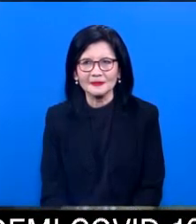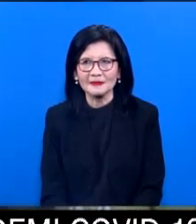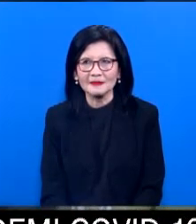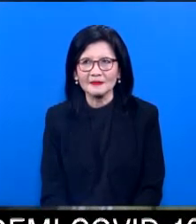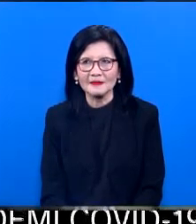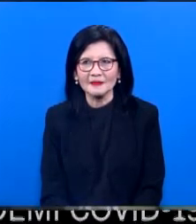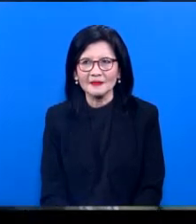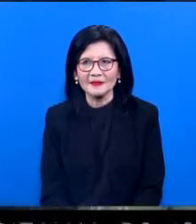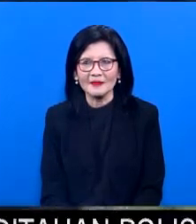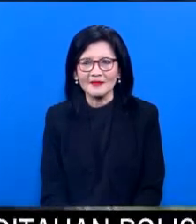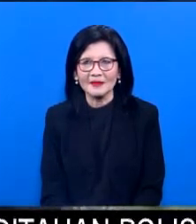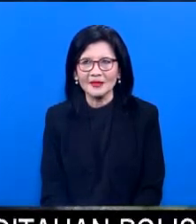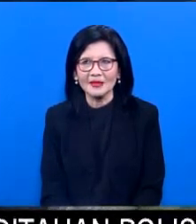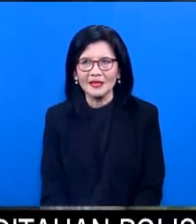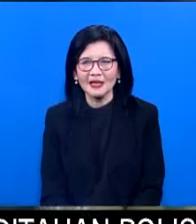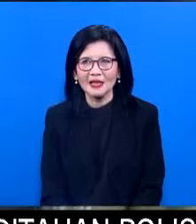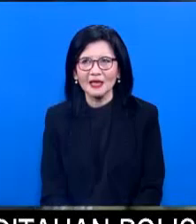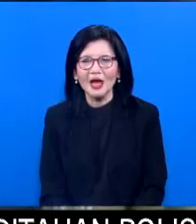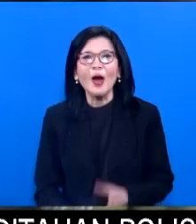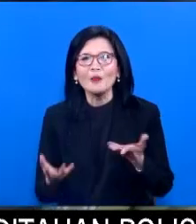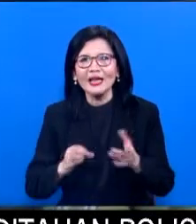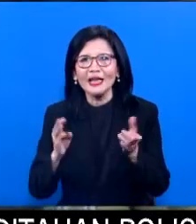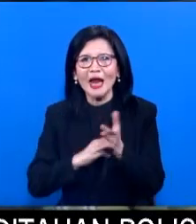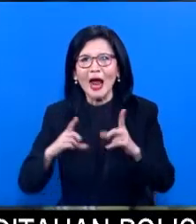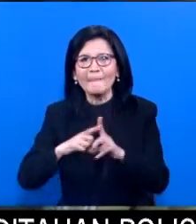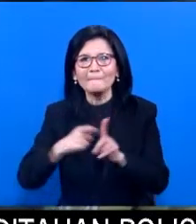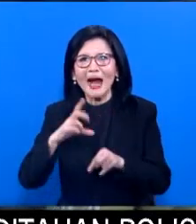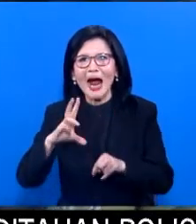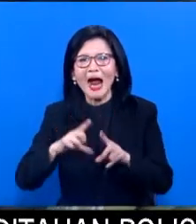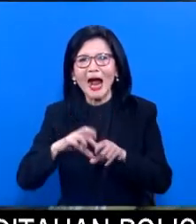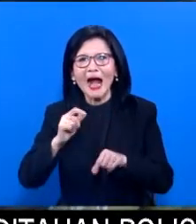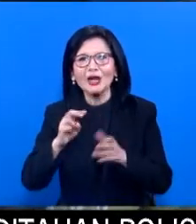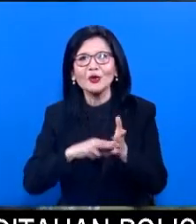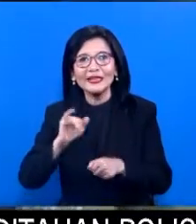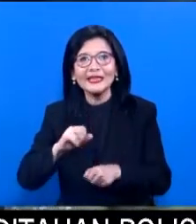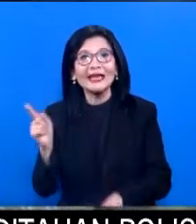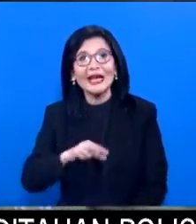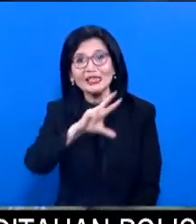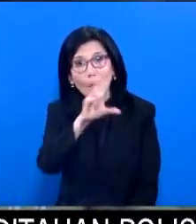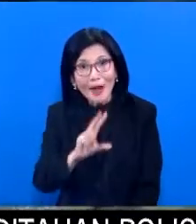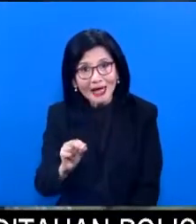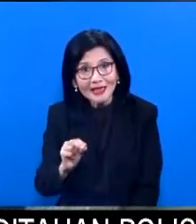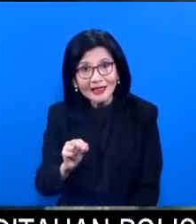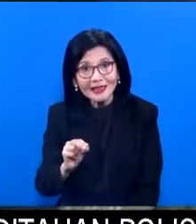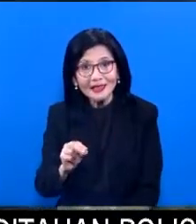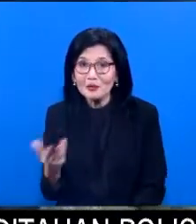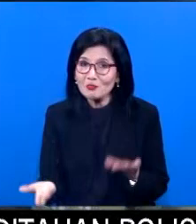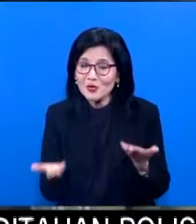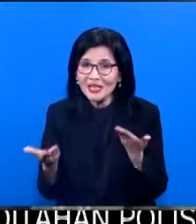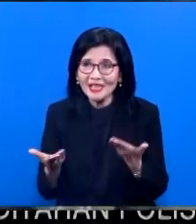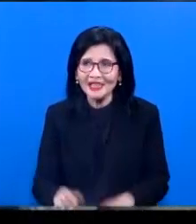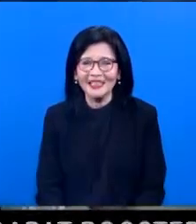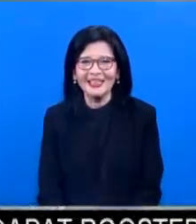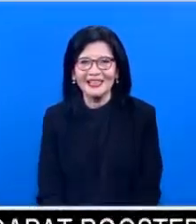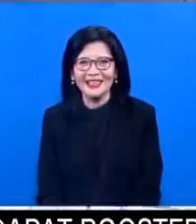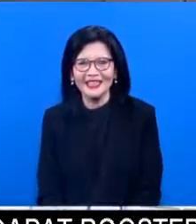Makaroni schotel, mungkin kalau makaroni schotel dari Jawa Barat kali ya. Iya. Kalau klaper tart kayaknya